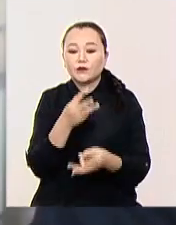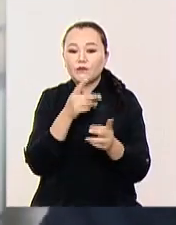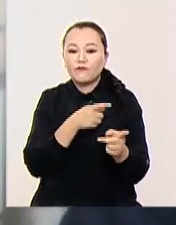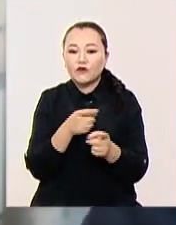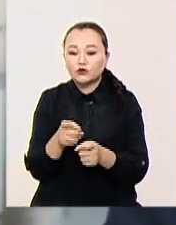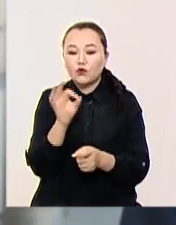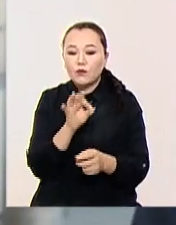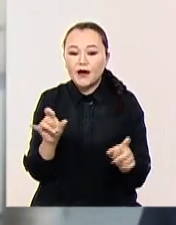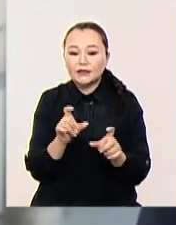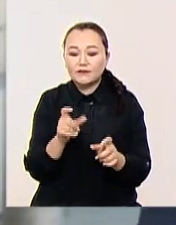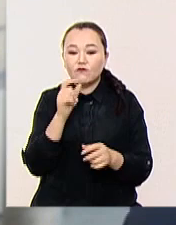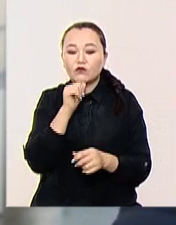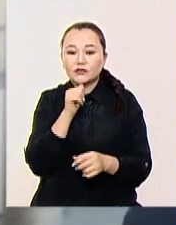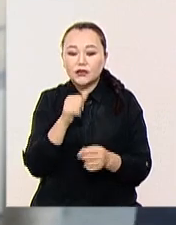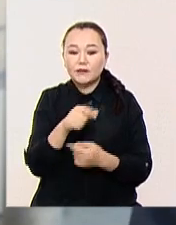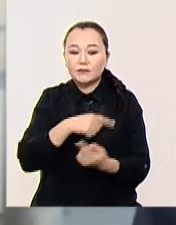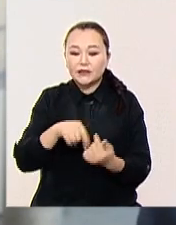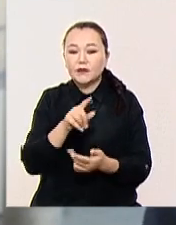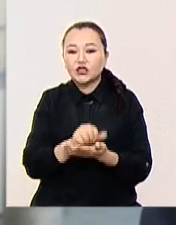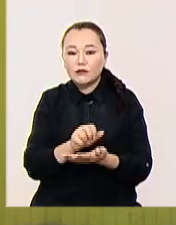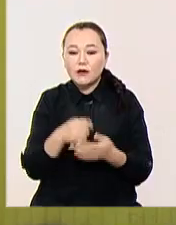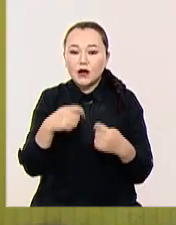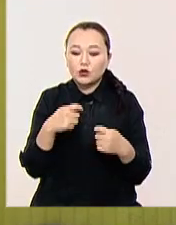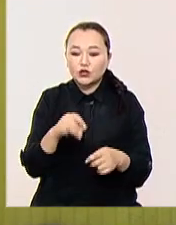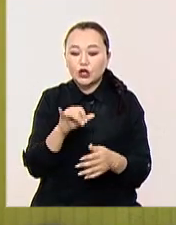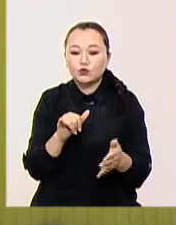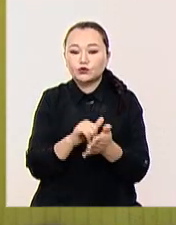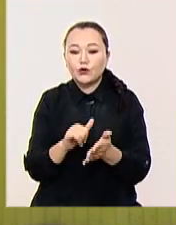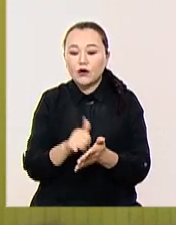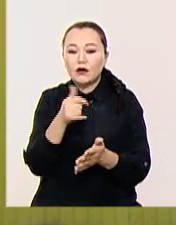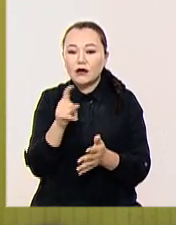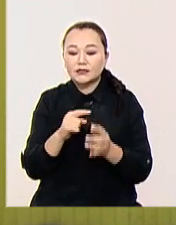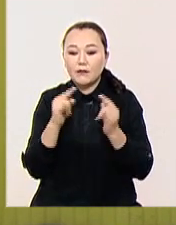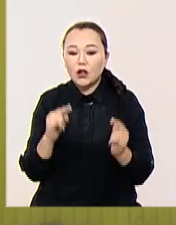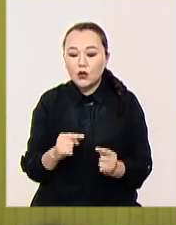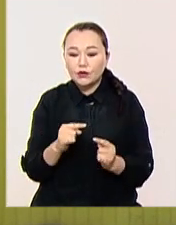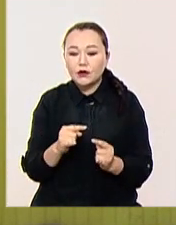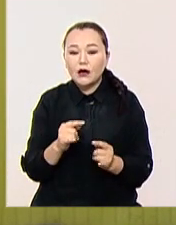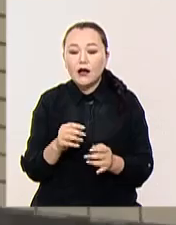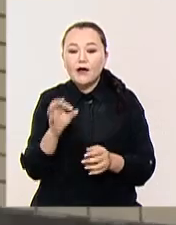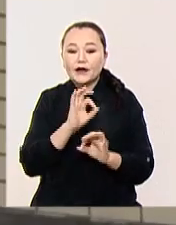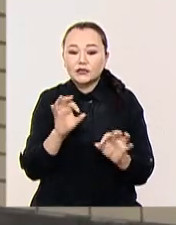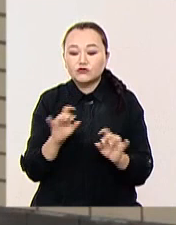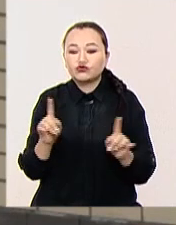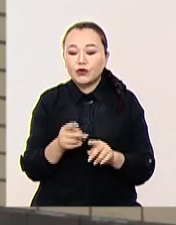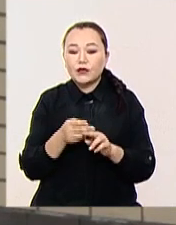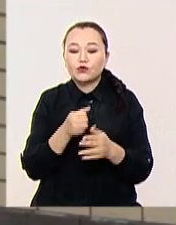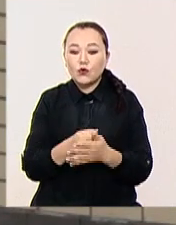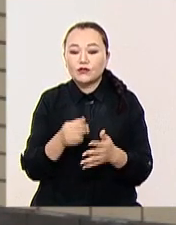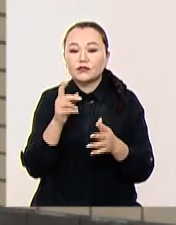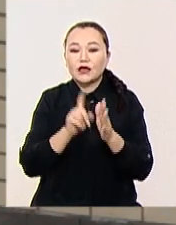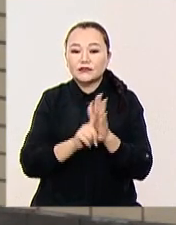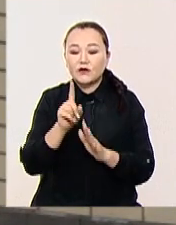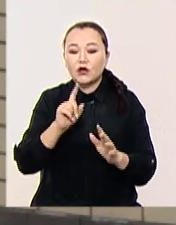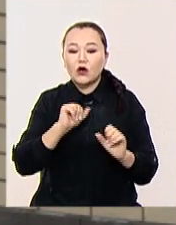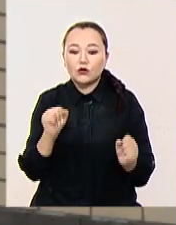оружейным магазином в Кустанае. Предприниматель занимается продажей и установкой газобаллонного оборудования. Рассказывает, что до наступления холодов